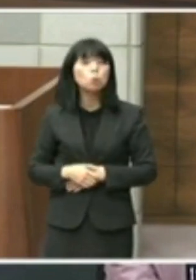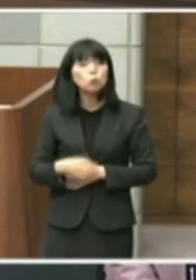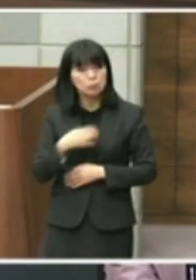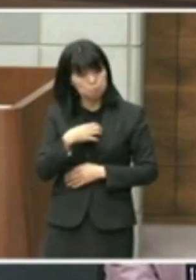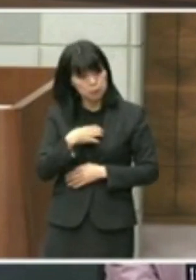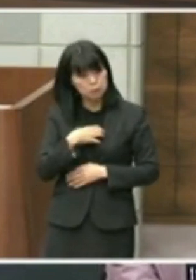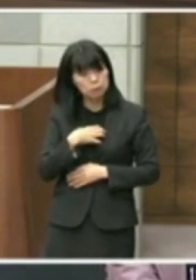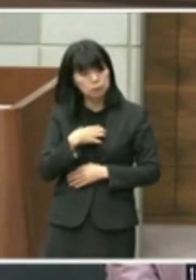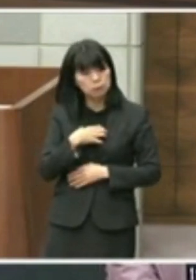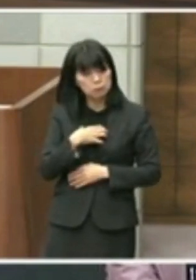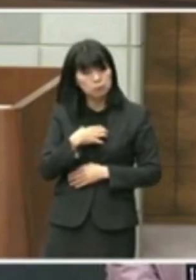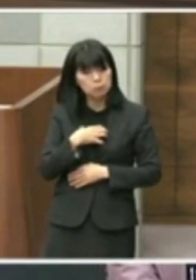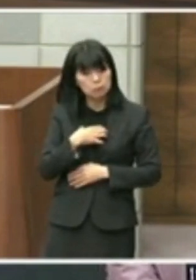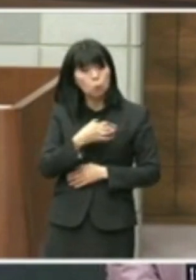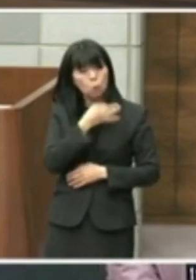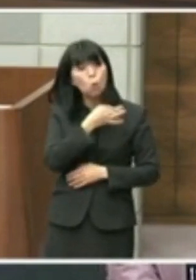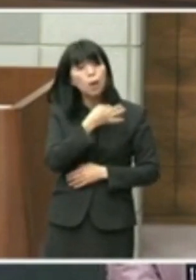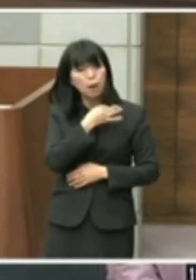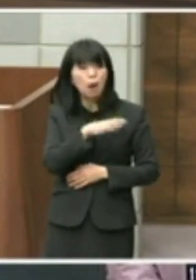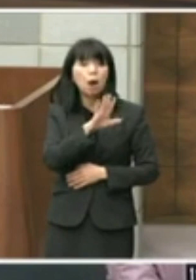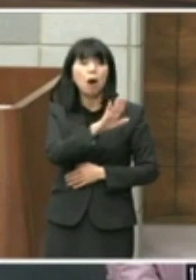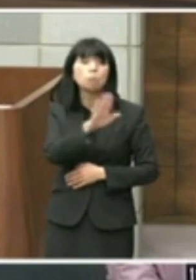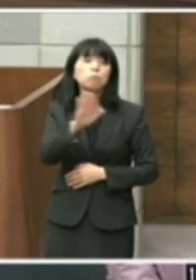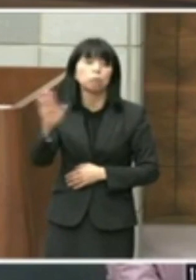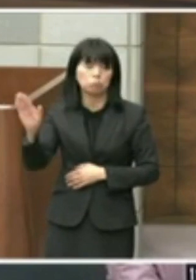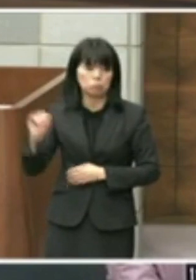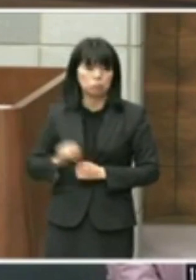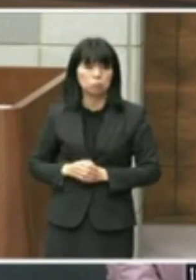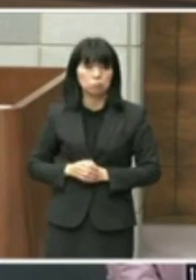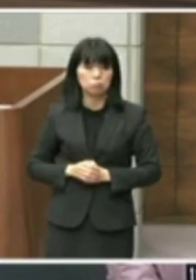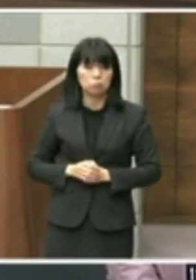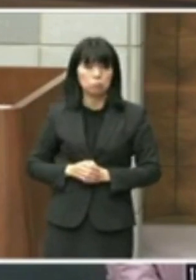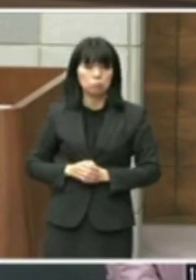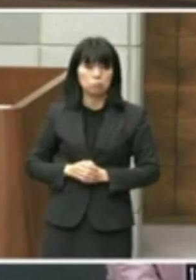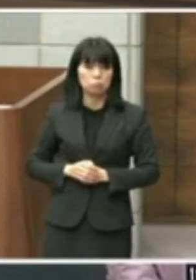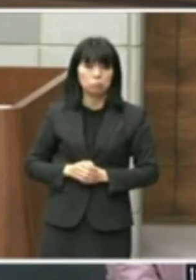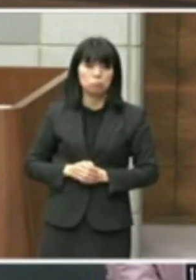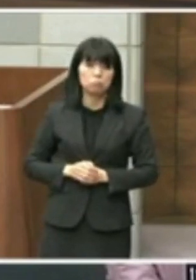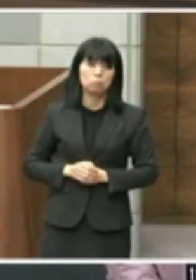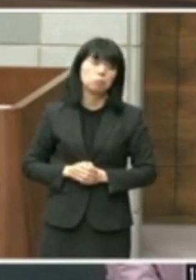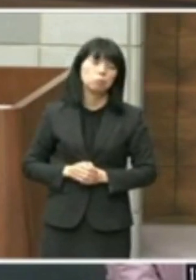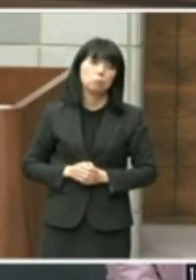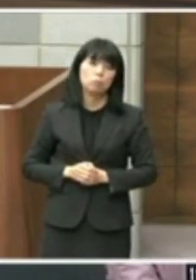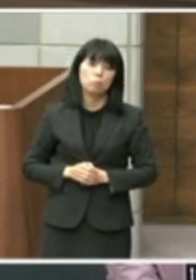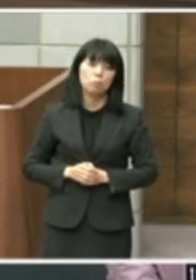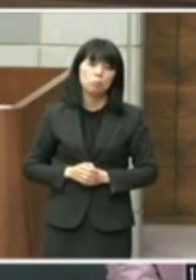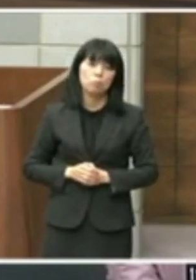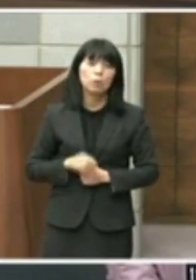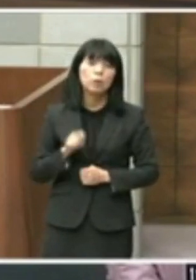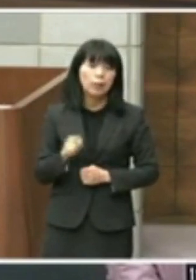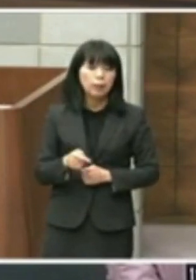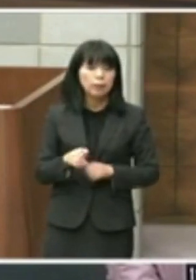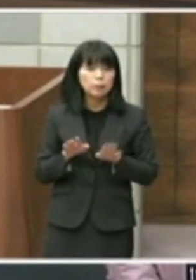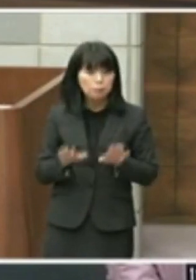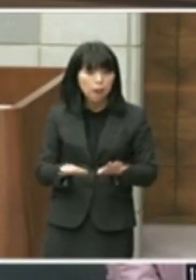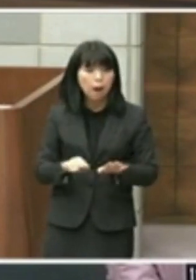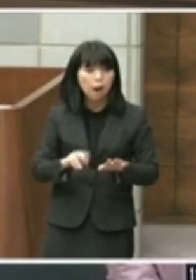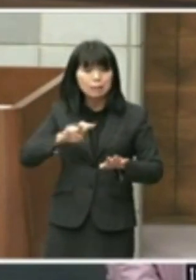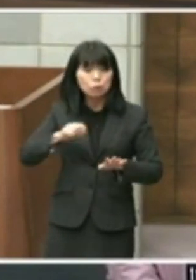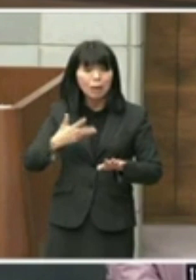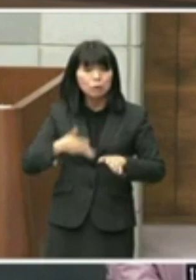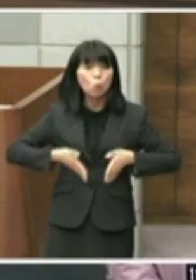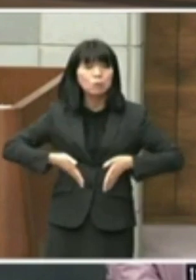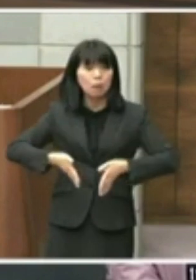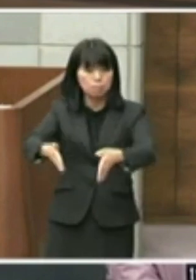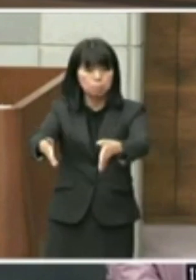配の声がですね寄せられているというところでございます。で、現に国道28号